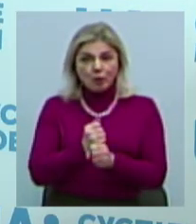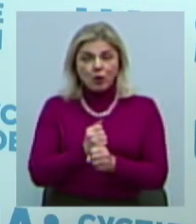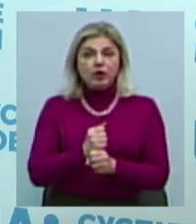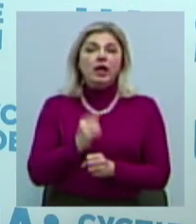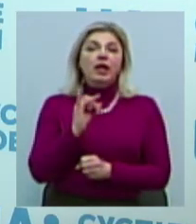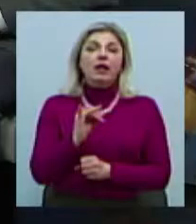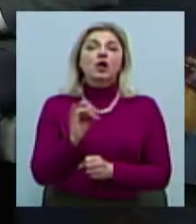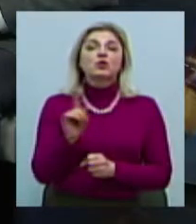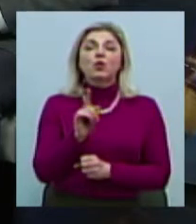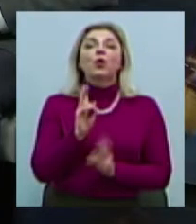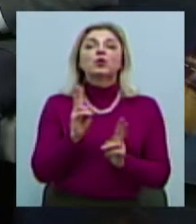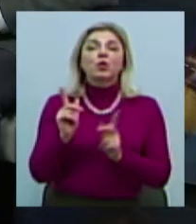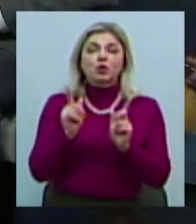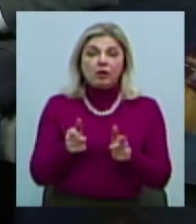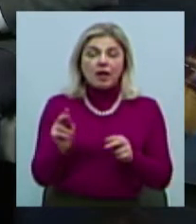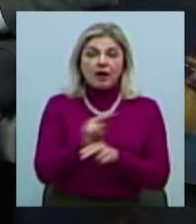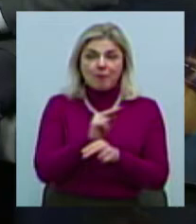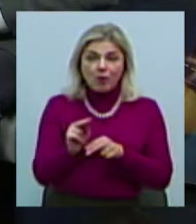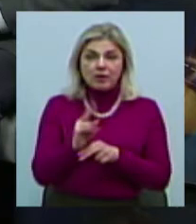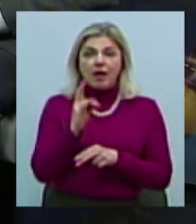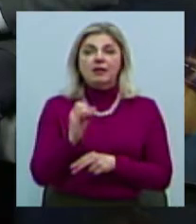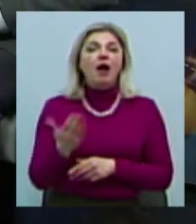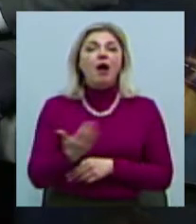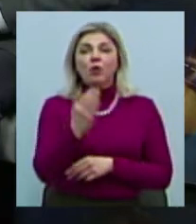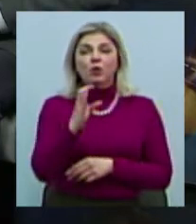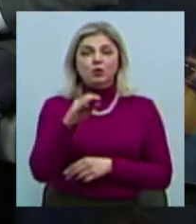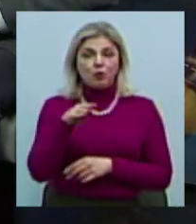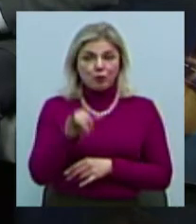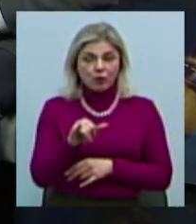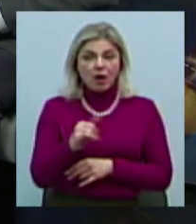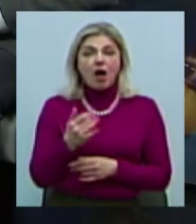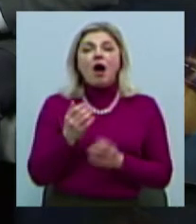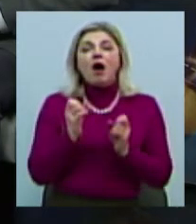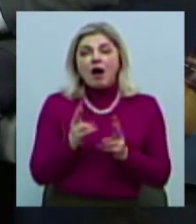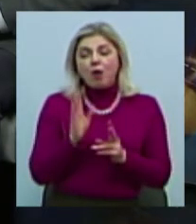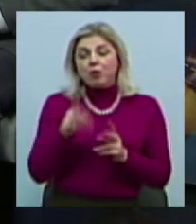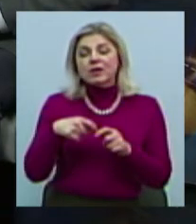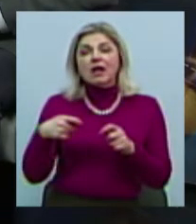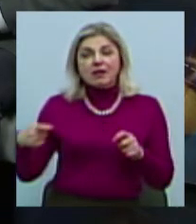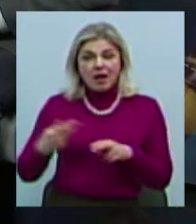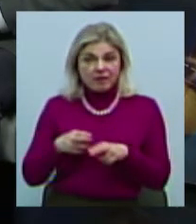яку суму. Лише тоді. Тобто, да. Наскільки затягнеться цей процес, поки що невідомо.